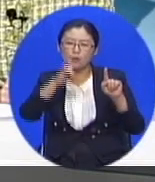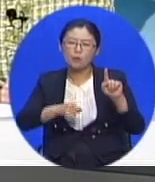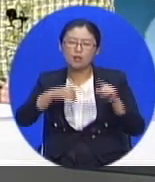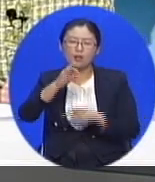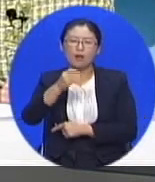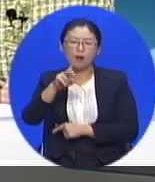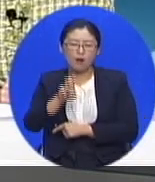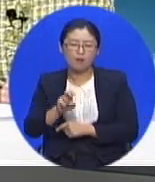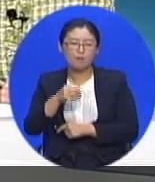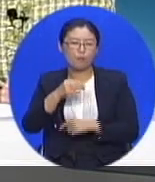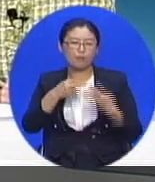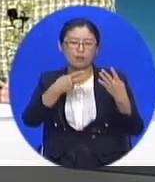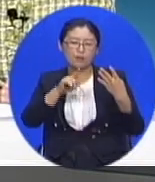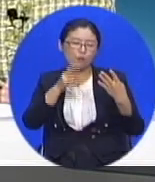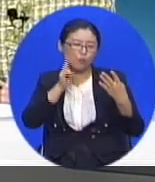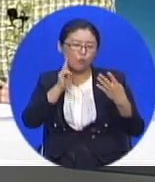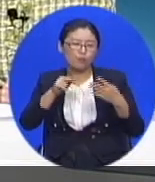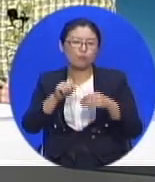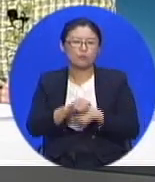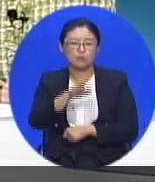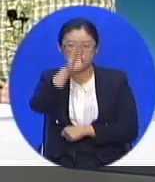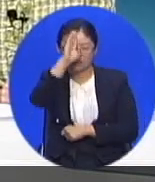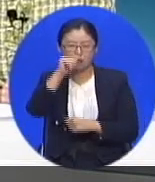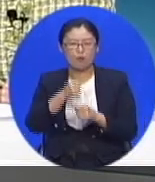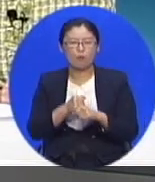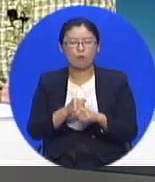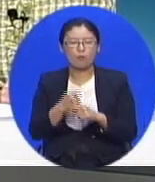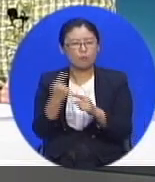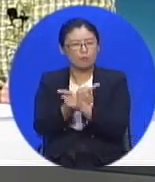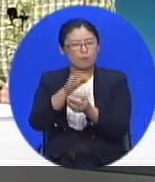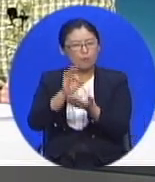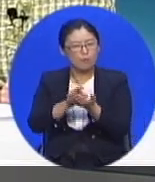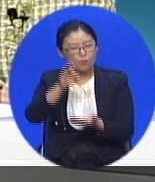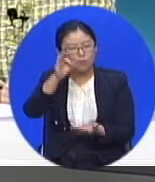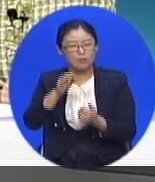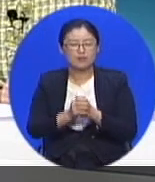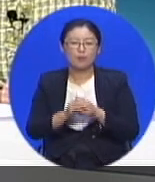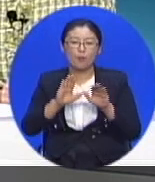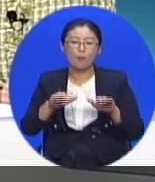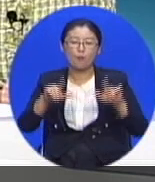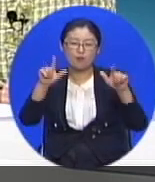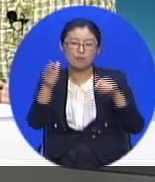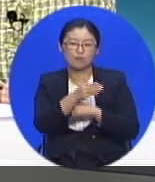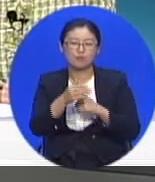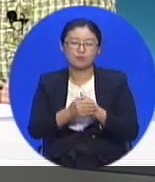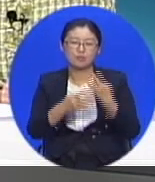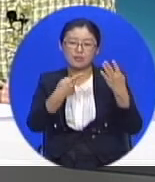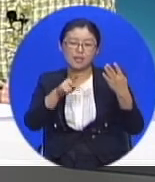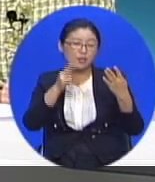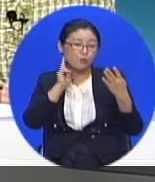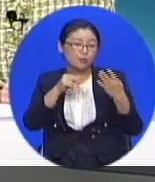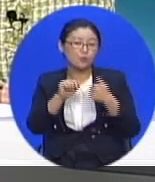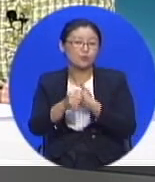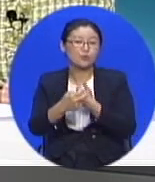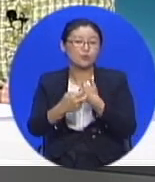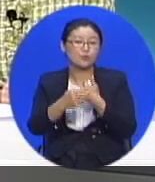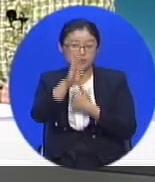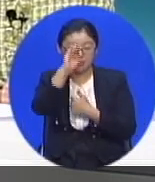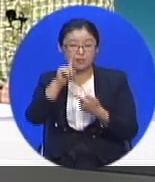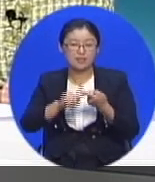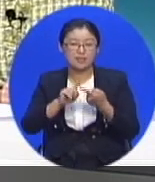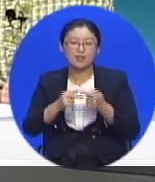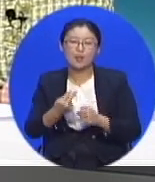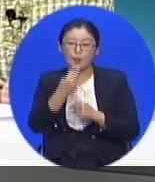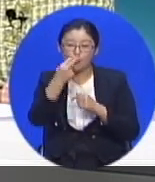비롯한 4대 중증질환, 이 치료비가 만만치 않은데요. 올해부터 4대 중증질환 필수 의료 서비스에 대해 건강보험이